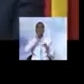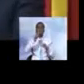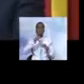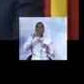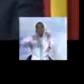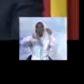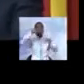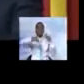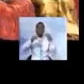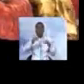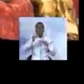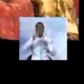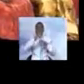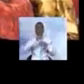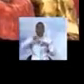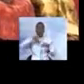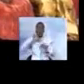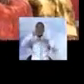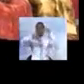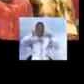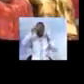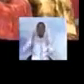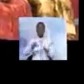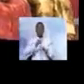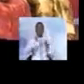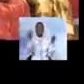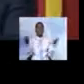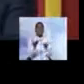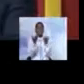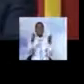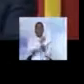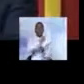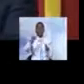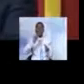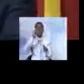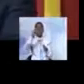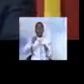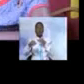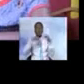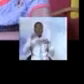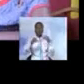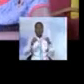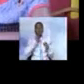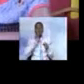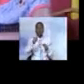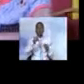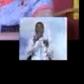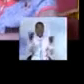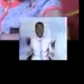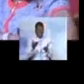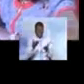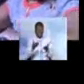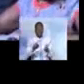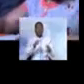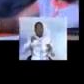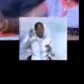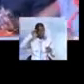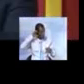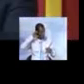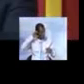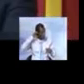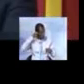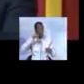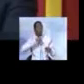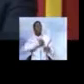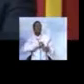pas juges. Ici, on ne juge pas. Ici, on écoute. Ici, on compatit. Ici,